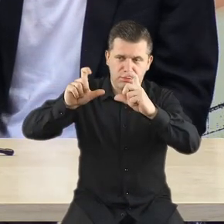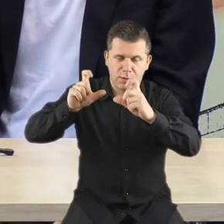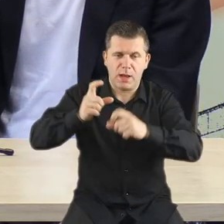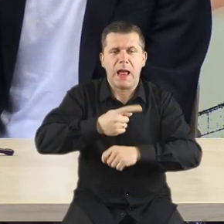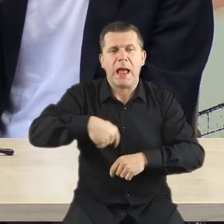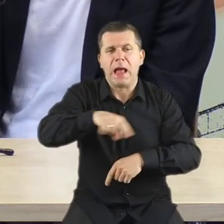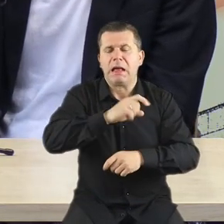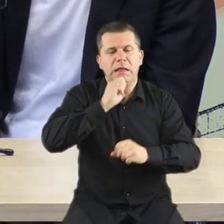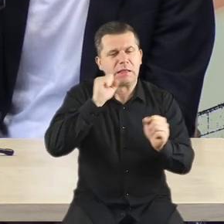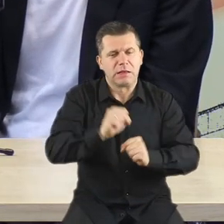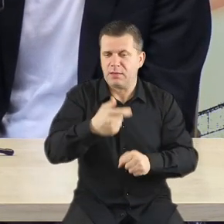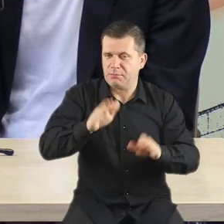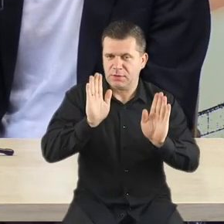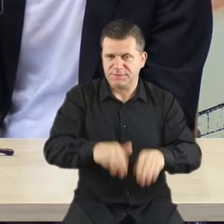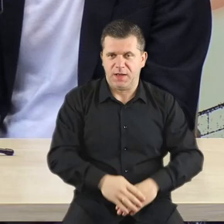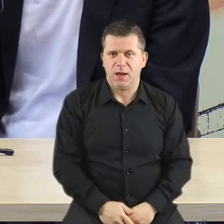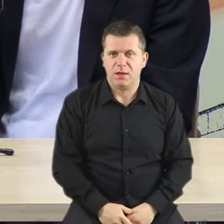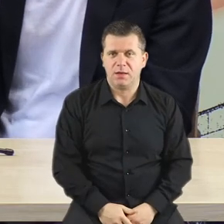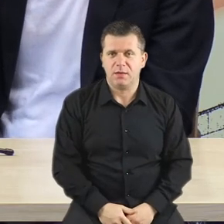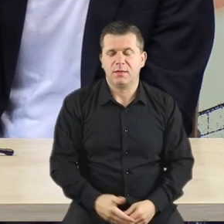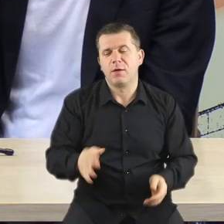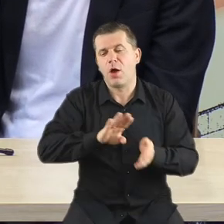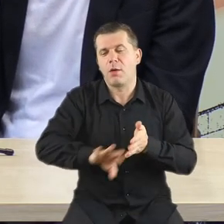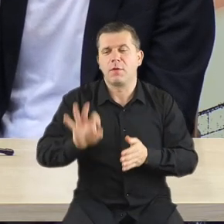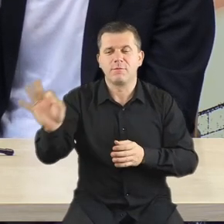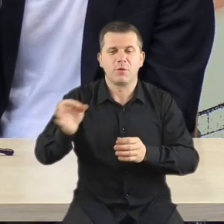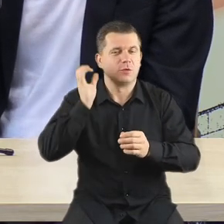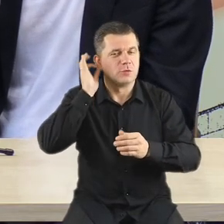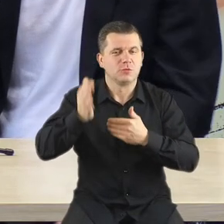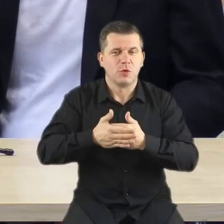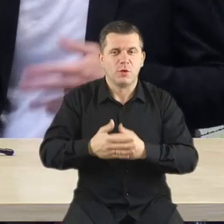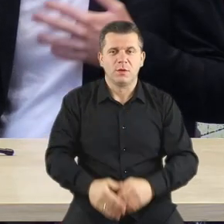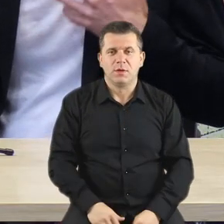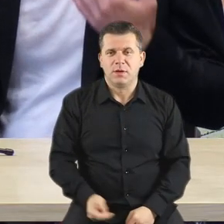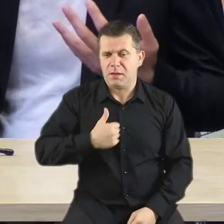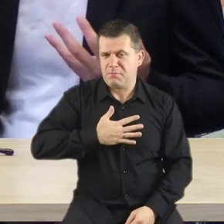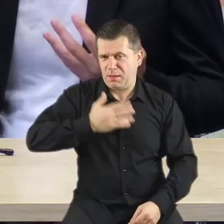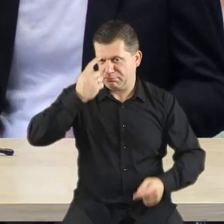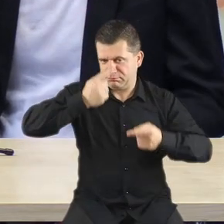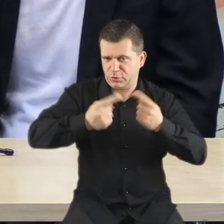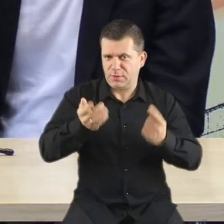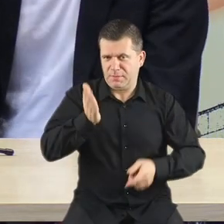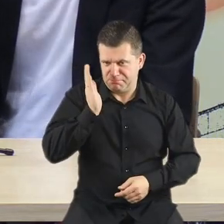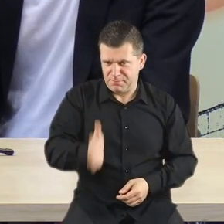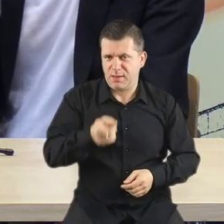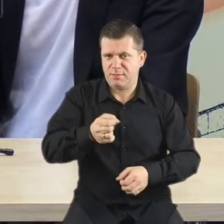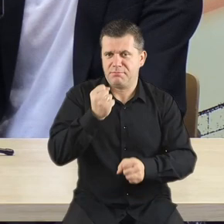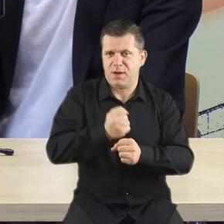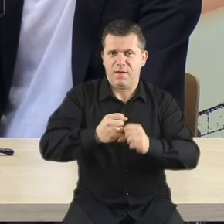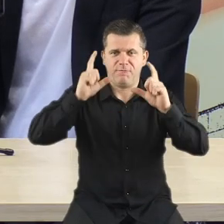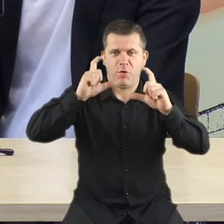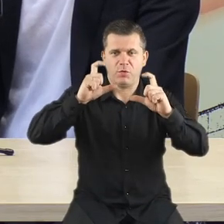nikomu na to nie pozwalał, oprócz swojej żony Martin Frank. Więc ja jakoś byłem przekonany, że będę tym